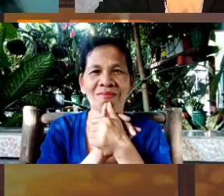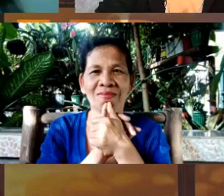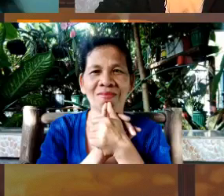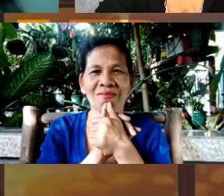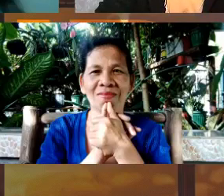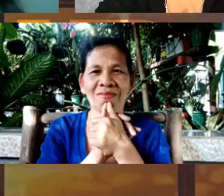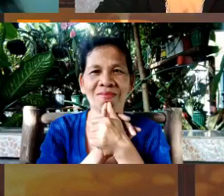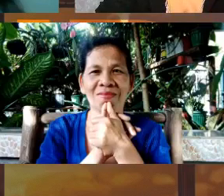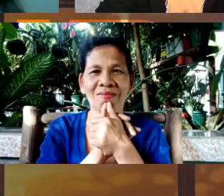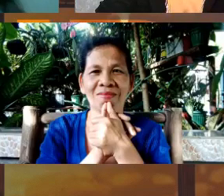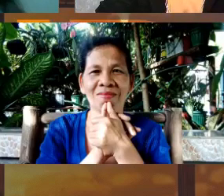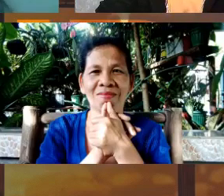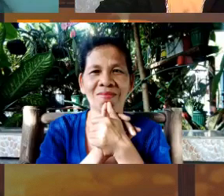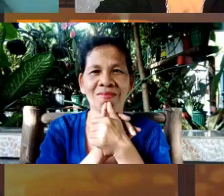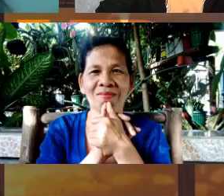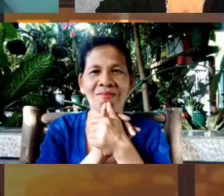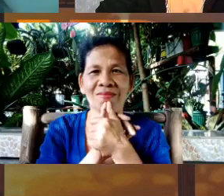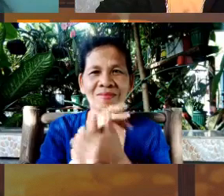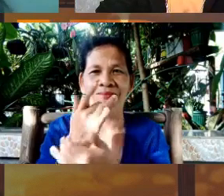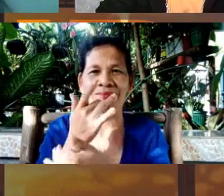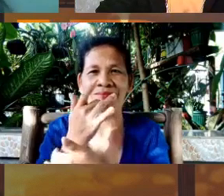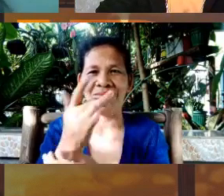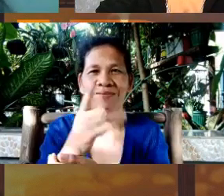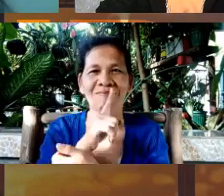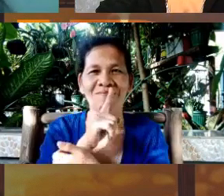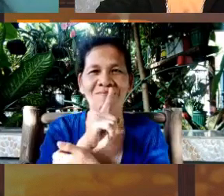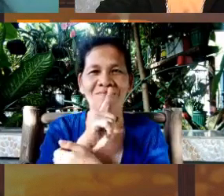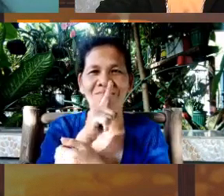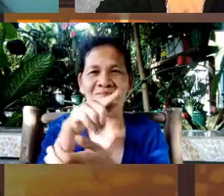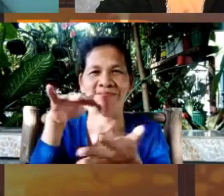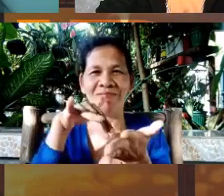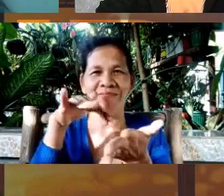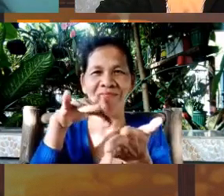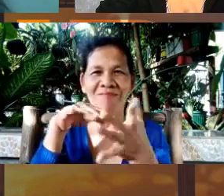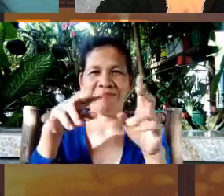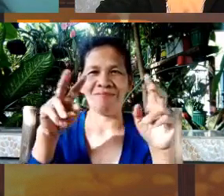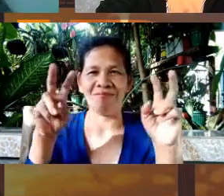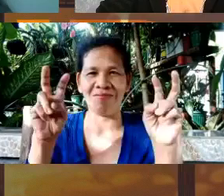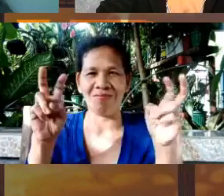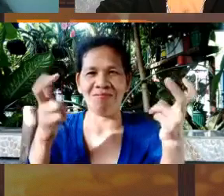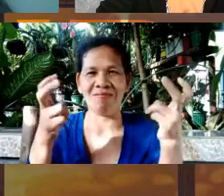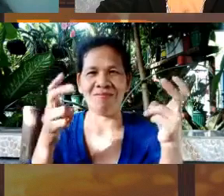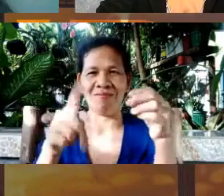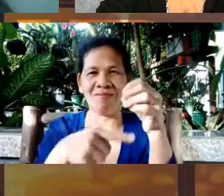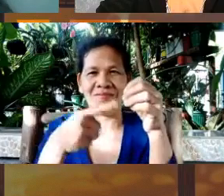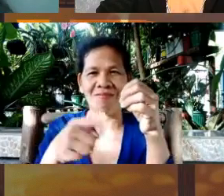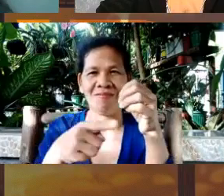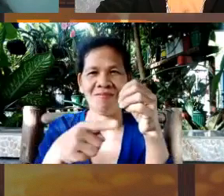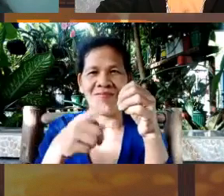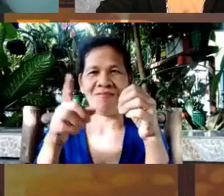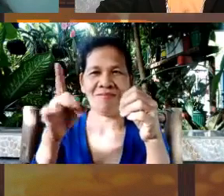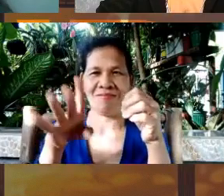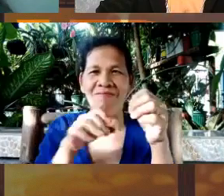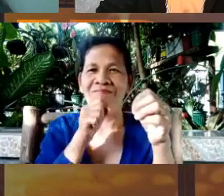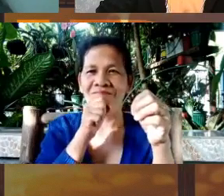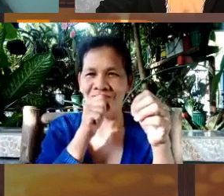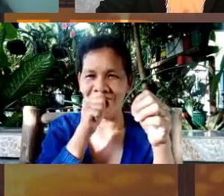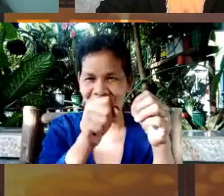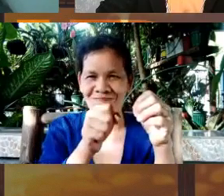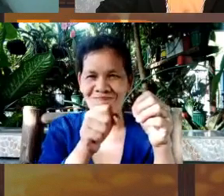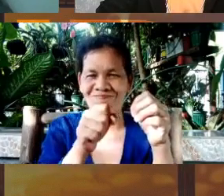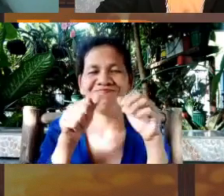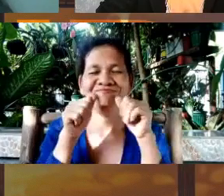ni Brother Ronel, napakasarap talagang pag-aralan ang topic patungkol sa Diyos, tiyak na mabibless